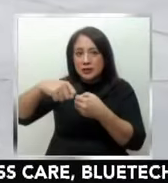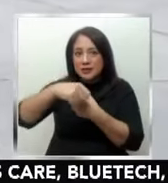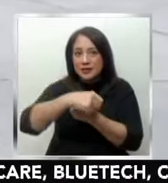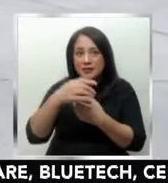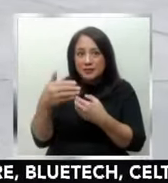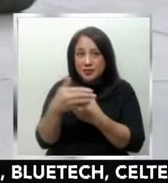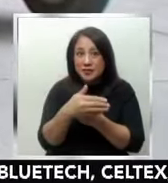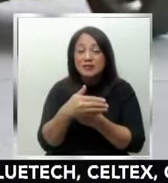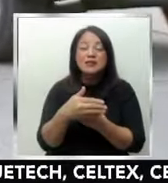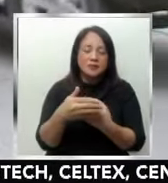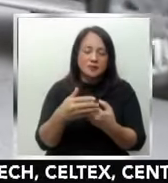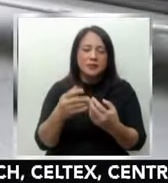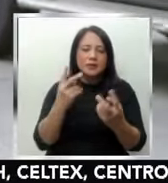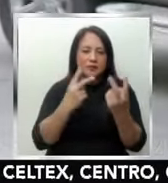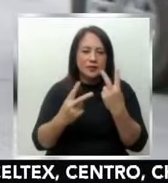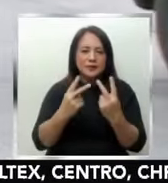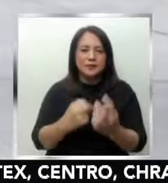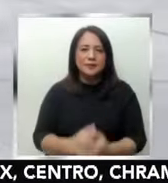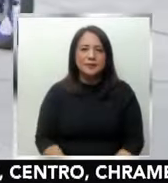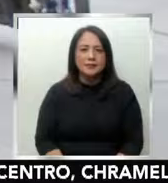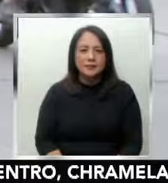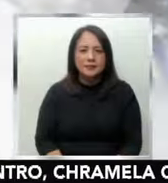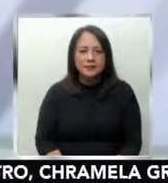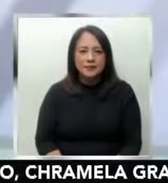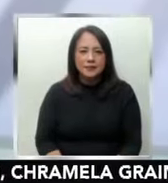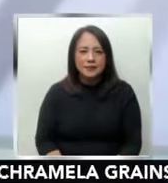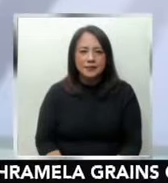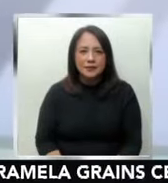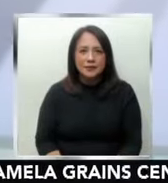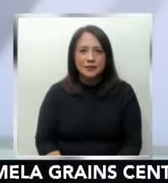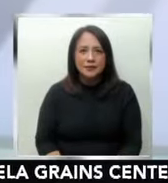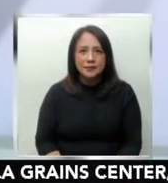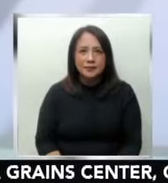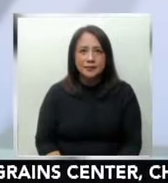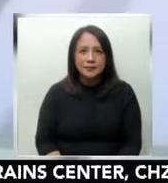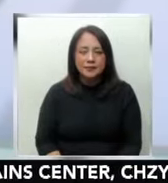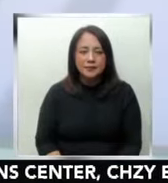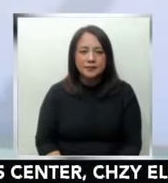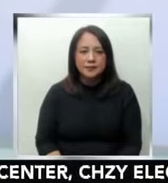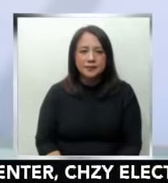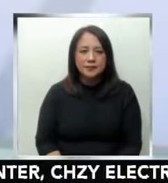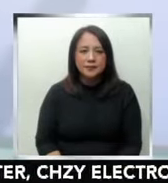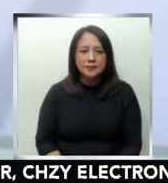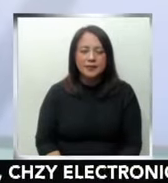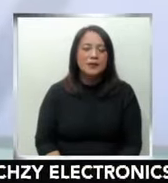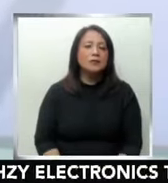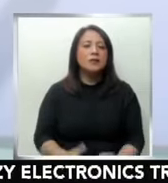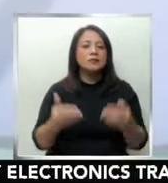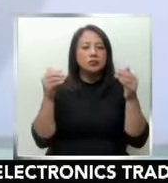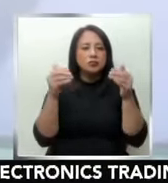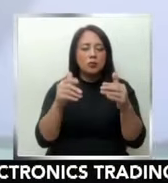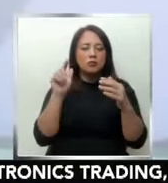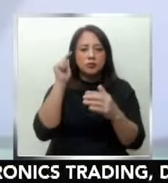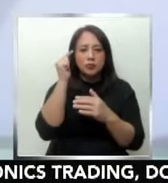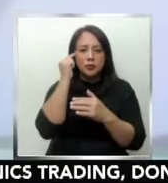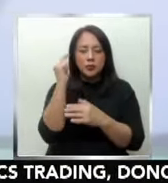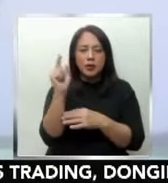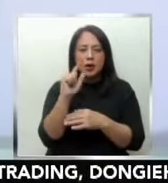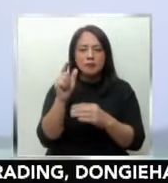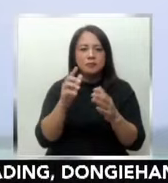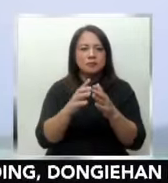newss Ian Cruz nakatutok 24 Oras mas tututukan na raw ng gobyerno ang malalaking